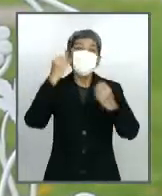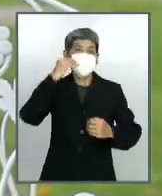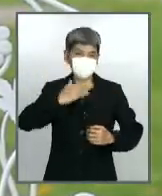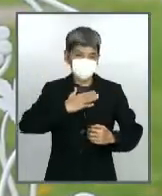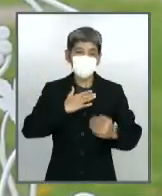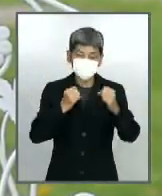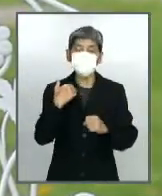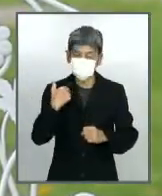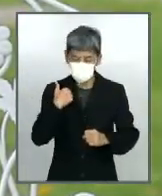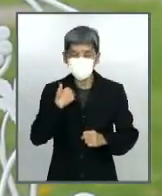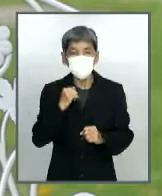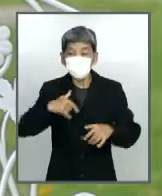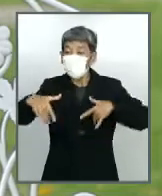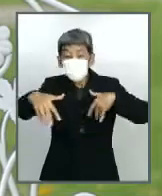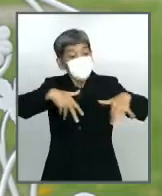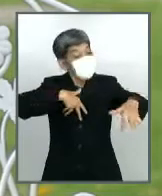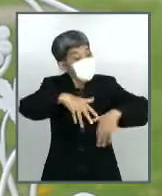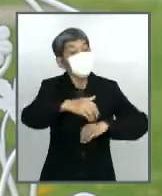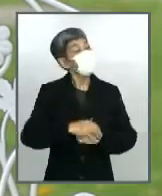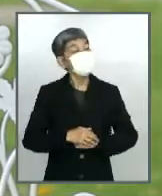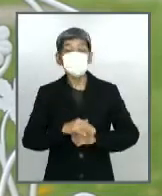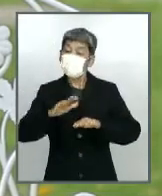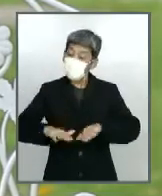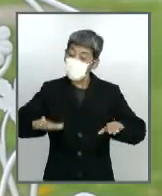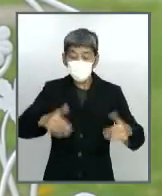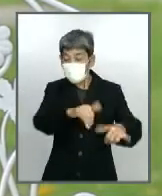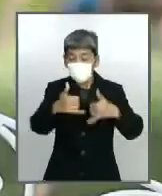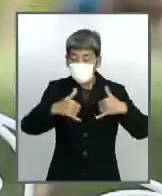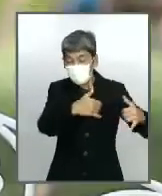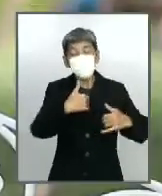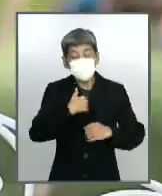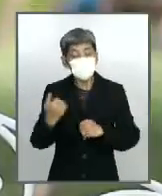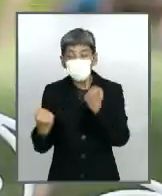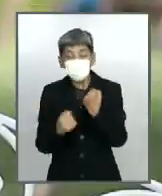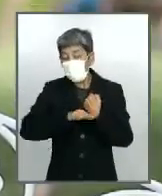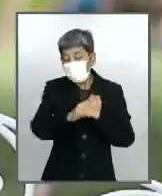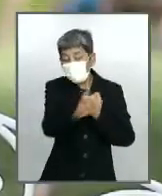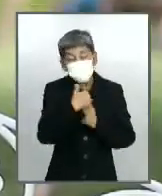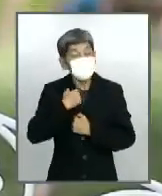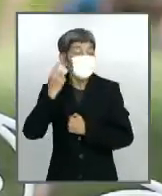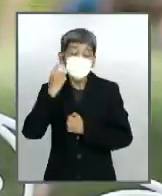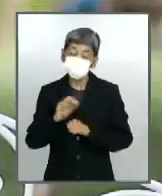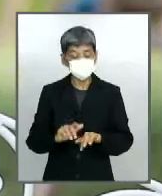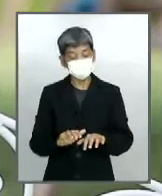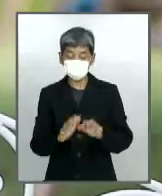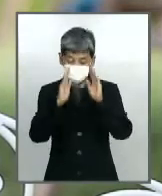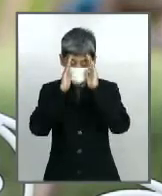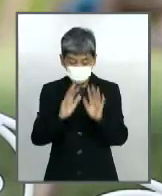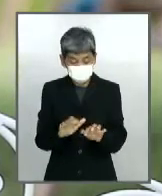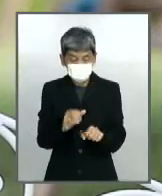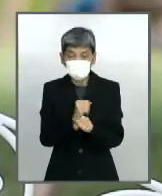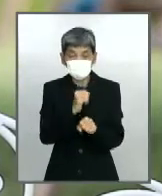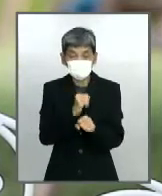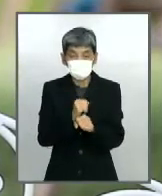นในหมู่บ้านไมค์เนี่ยค่ะก็มีคนเดินผ่านไปผ่านมาแล้วก็มีเด็กเกี่ยวจ้าวมีเสียงรถผ่านบ้างอะไรอย่างเงี้ยค่ะแต่ว่าถ้าเ